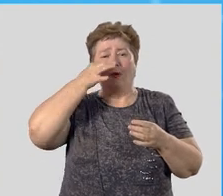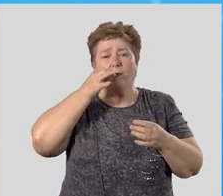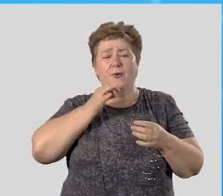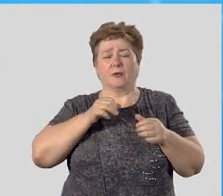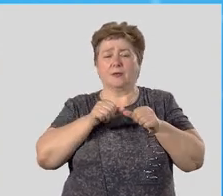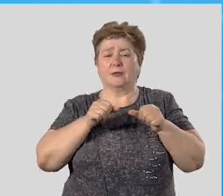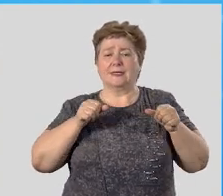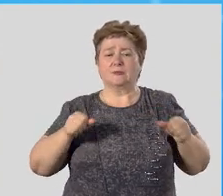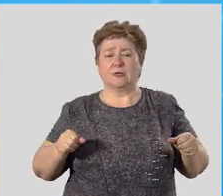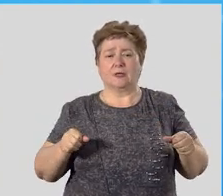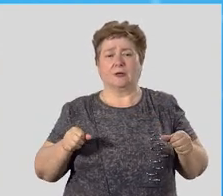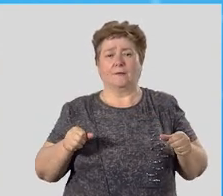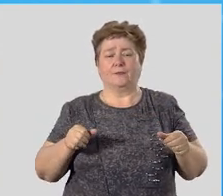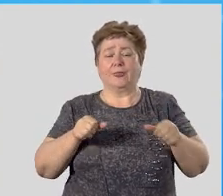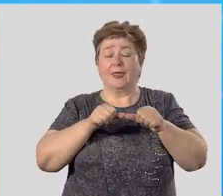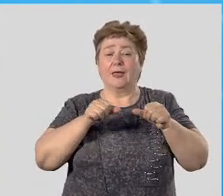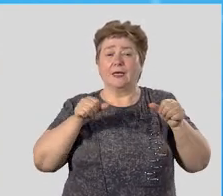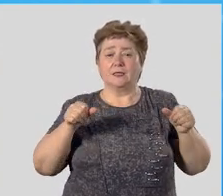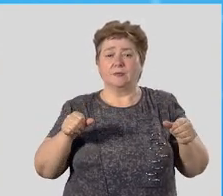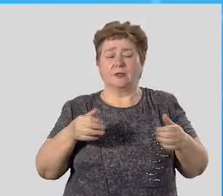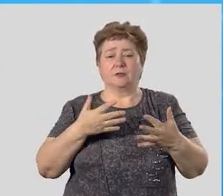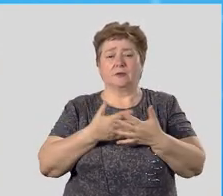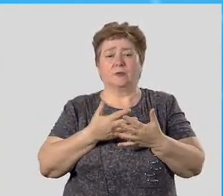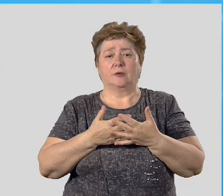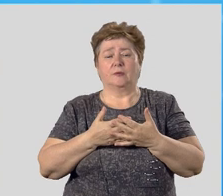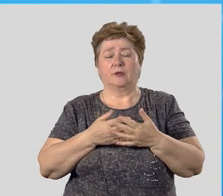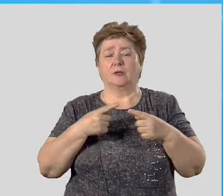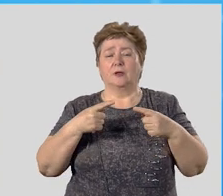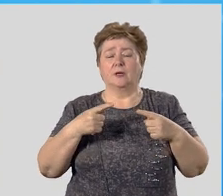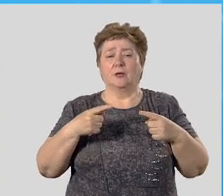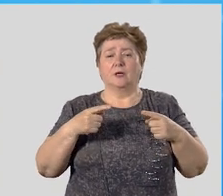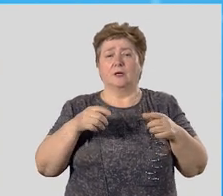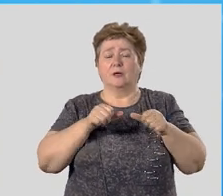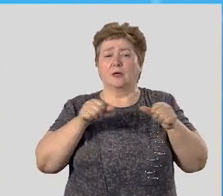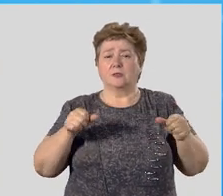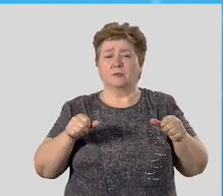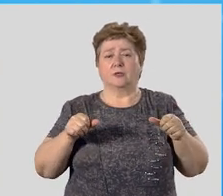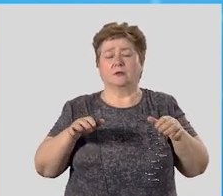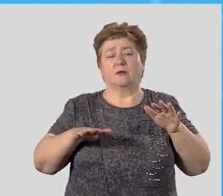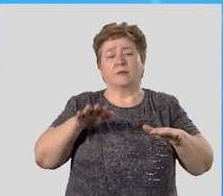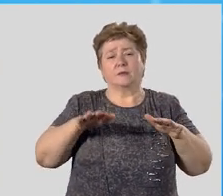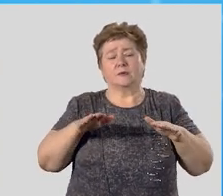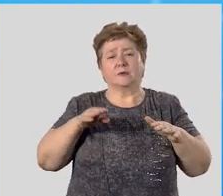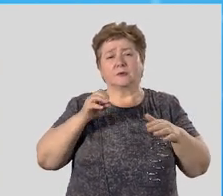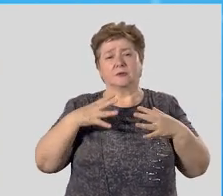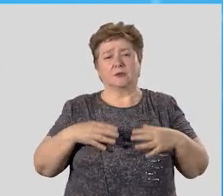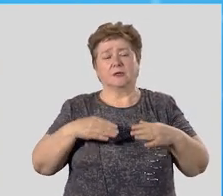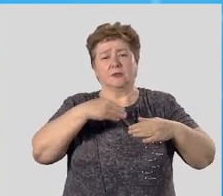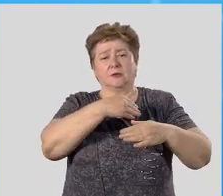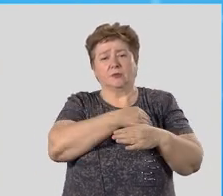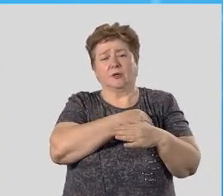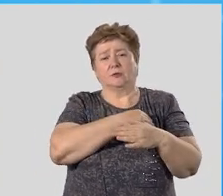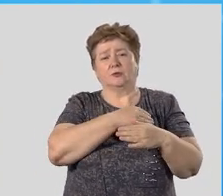– измерения. Измеряют, к примеру, размеры и массу тел, их